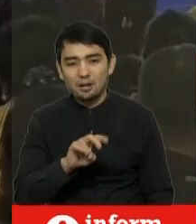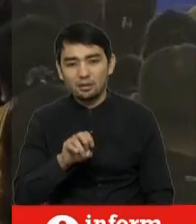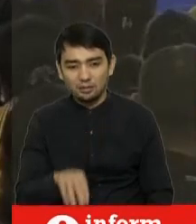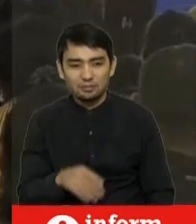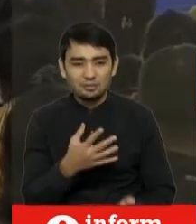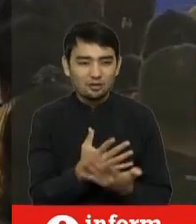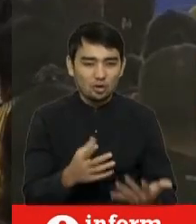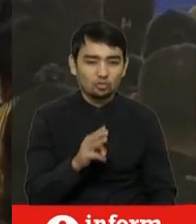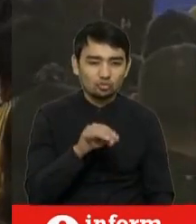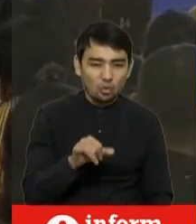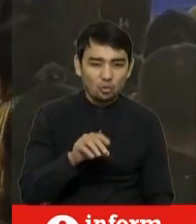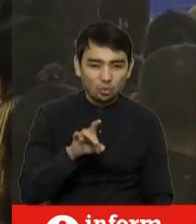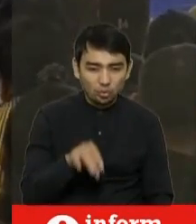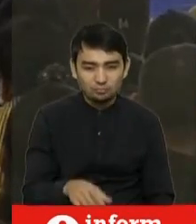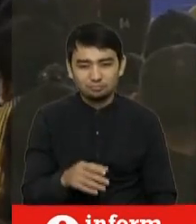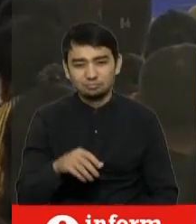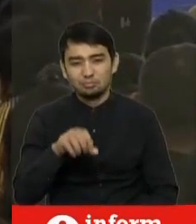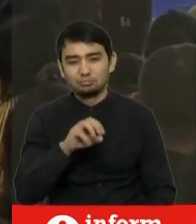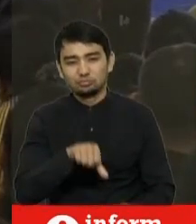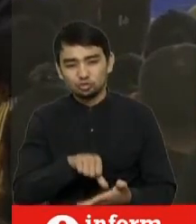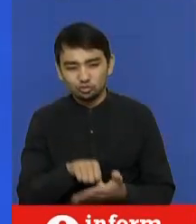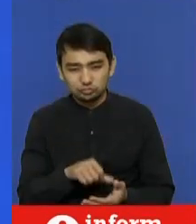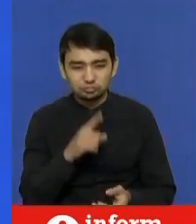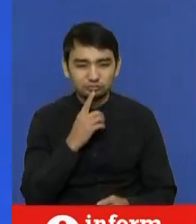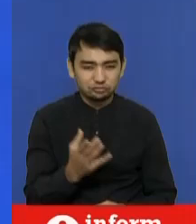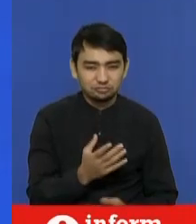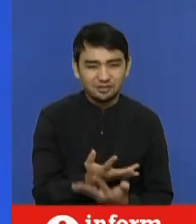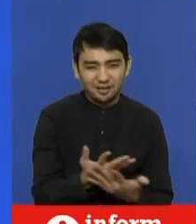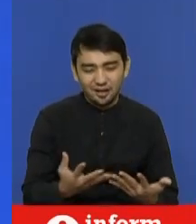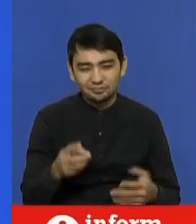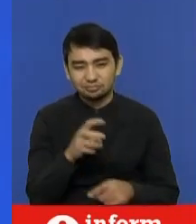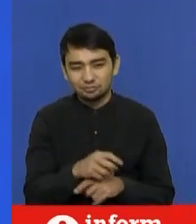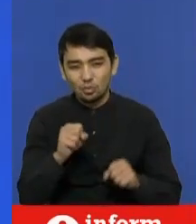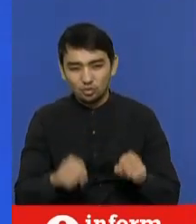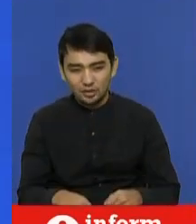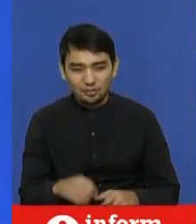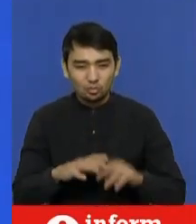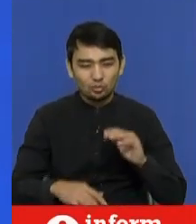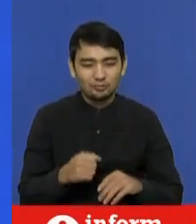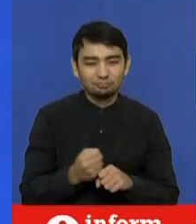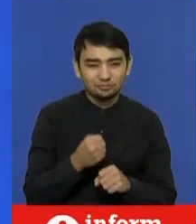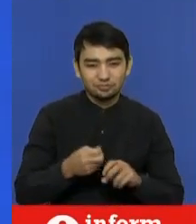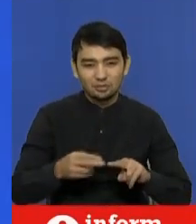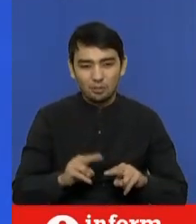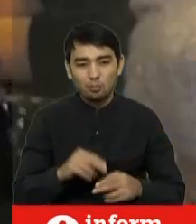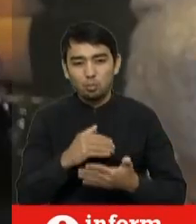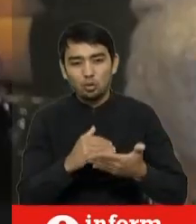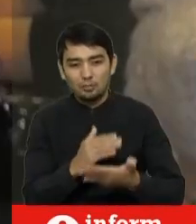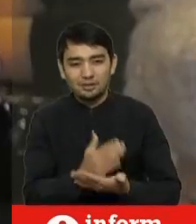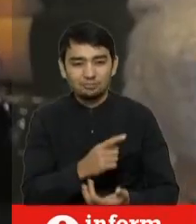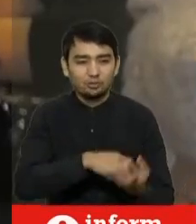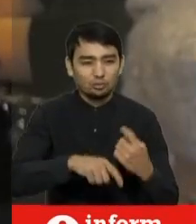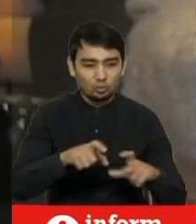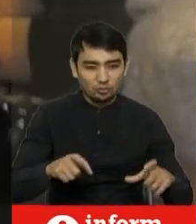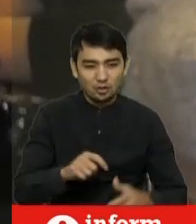мастер-классы, шоурумы, творческие вечера и встречи специалистов творческой сферы. С прошлого года в Шымкенте действует программа поддержки предпринимателей